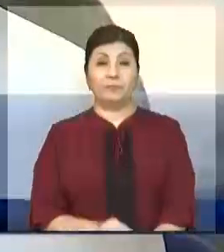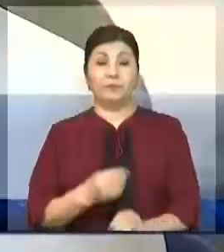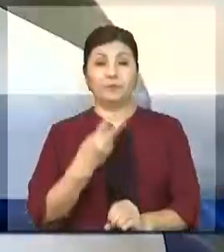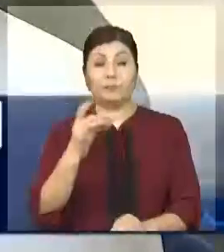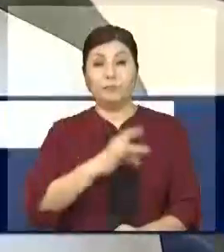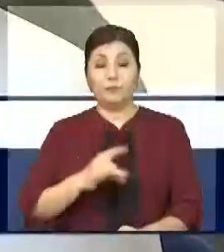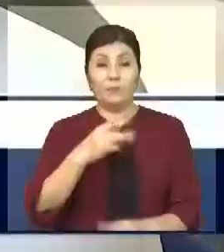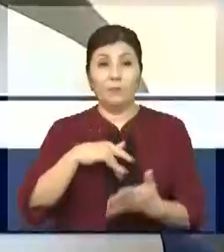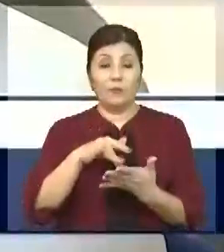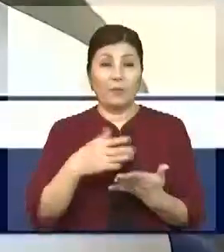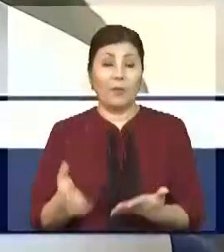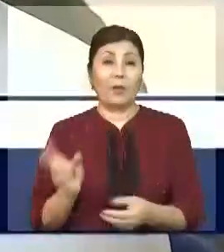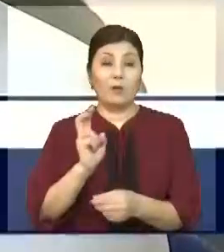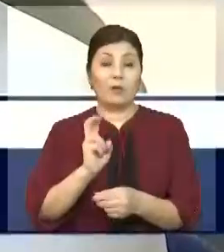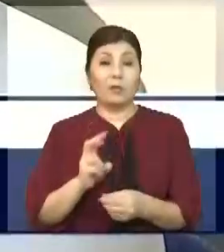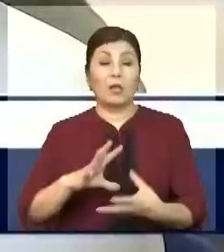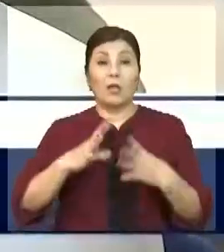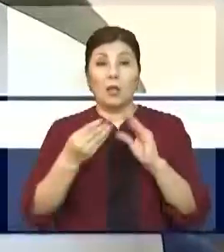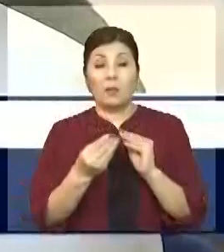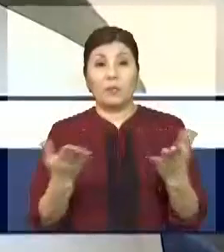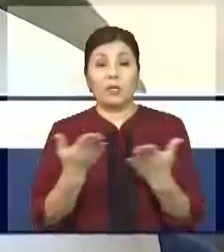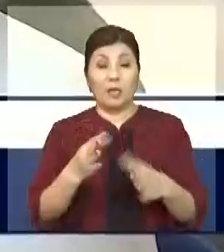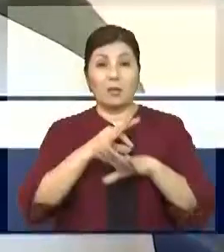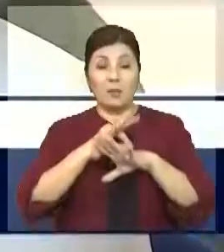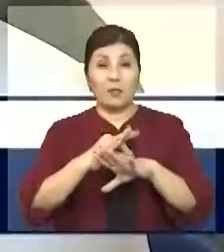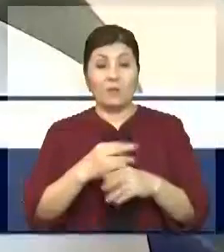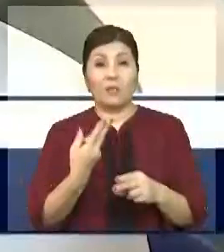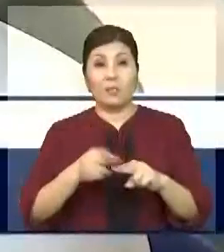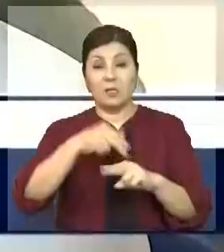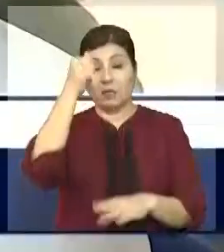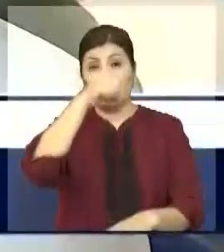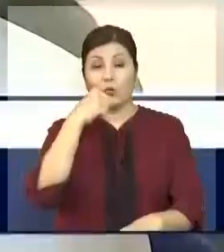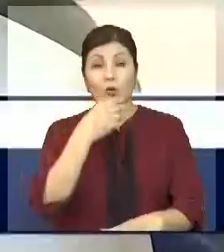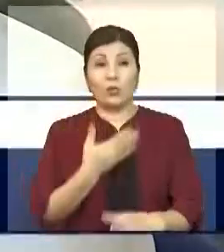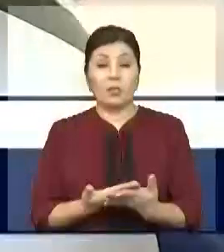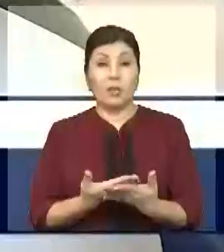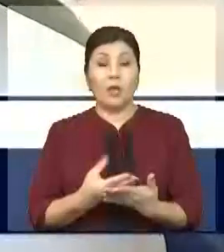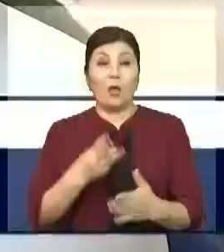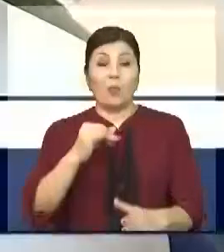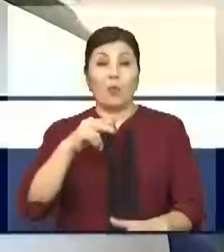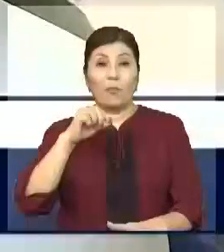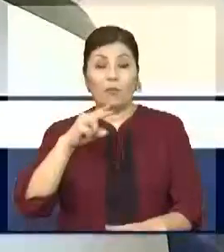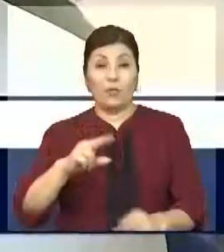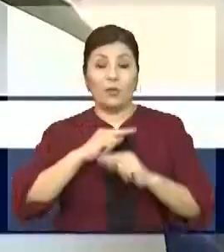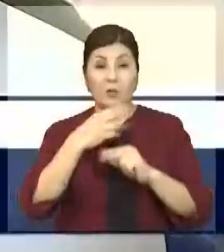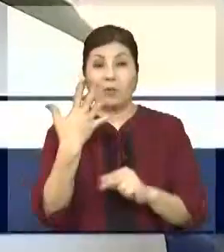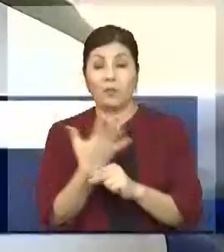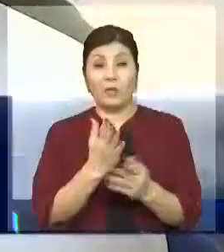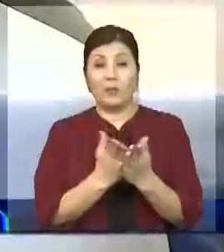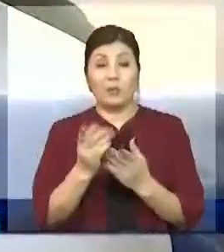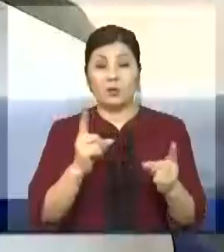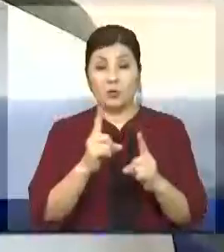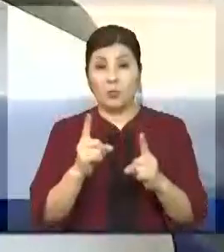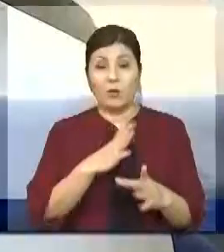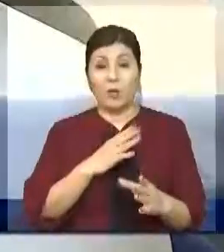12 районов и город представили свои отчеты, какие мероприятия были проведены за текущий год. В этом году муфтият отдает приоритет 5 направлениям, чтобы еще